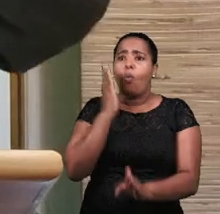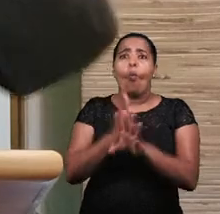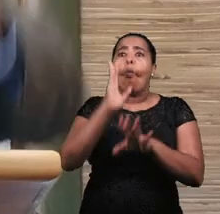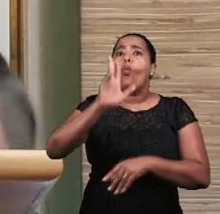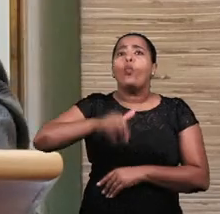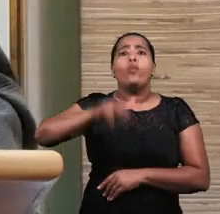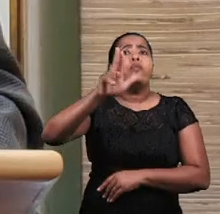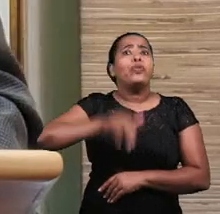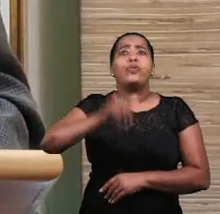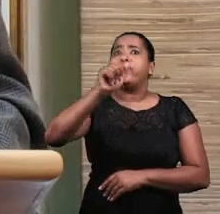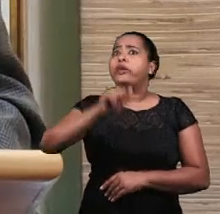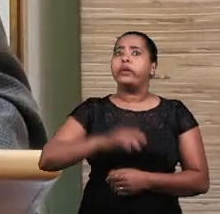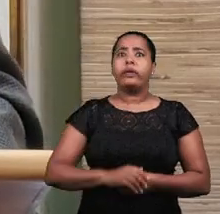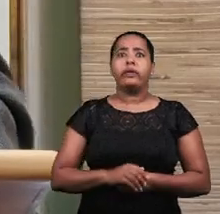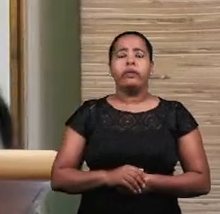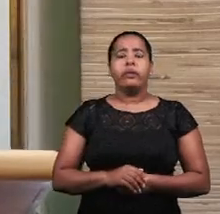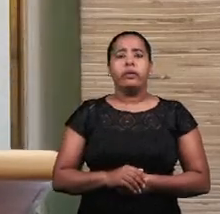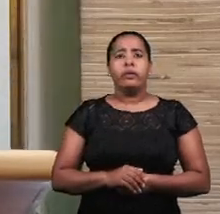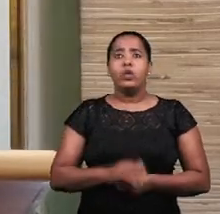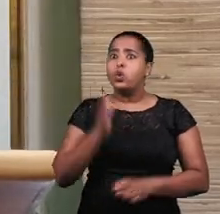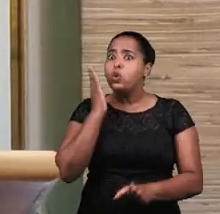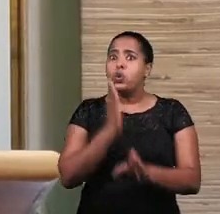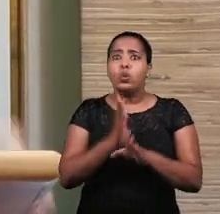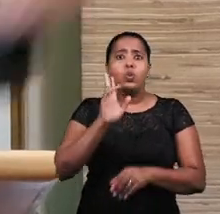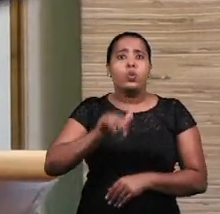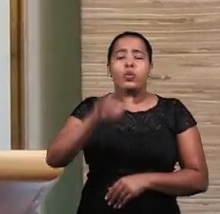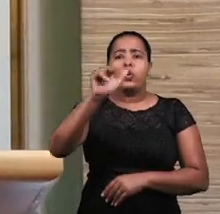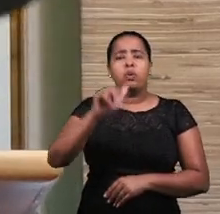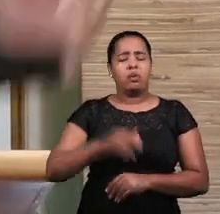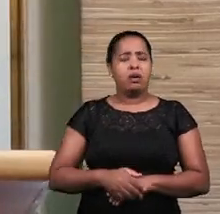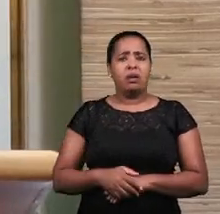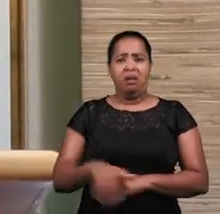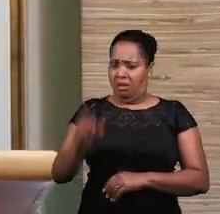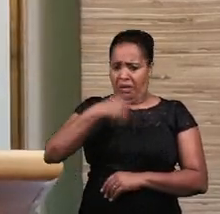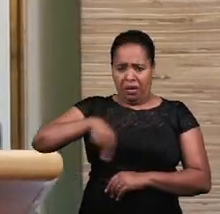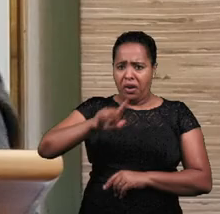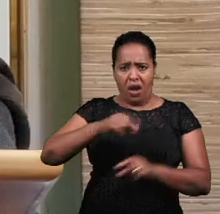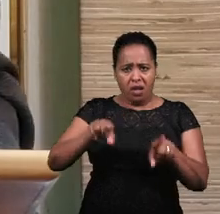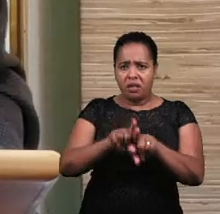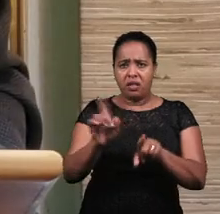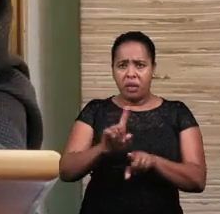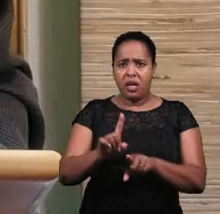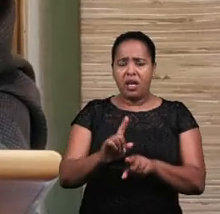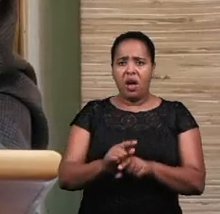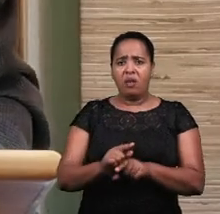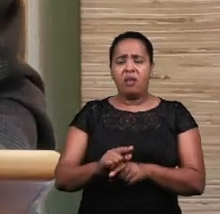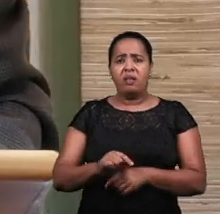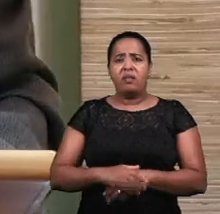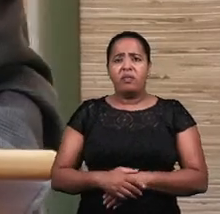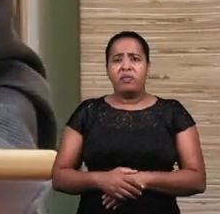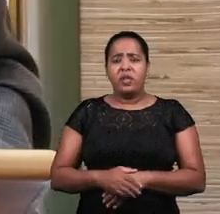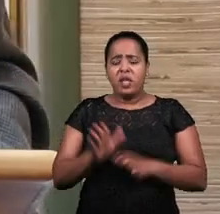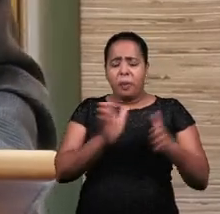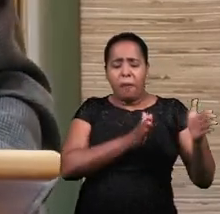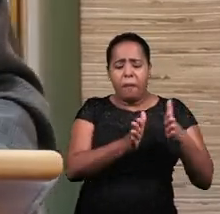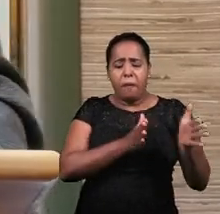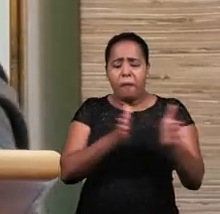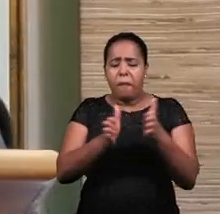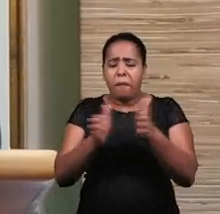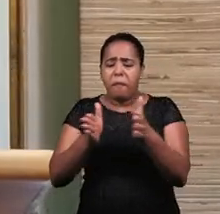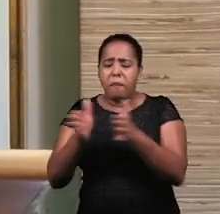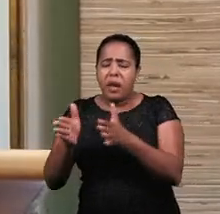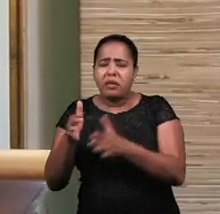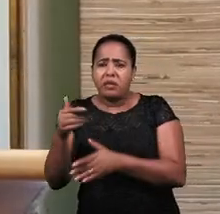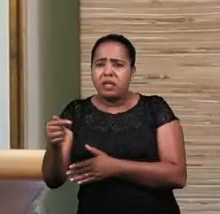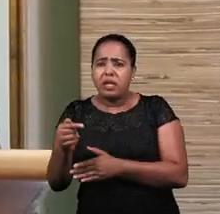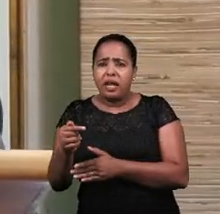pouvait jamais deviner, jamais entrer dans l'énigme, ni nous, ni l'Église. Elle a vécu pendant ces 7 ans sans connaître cette